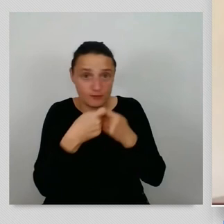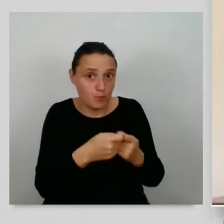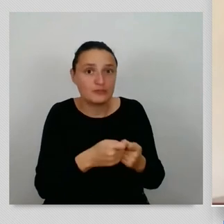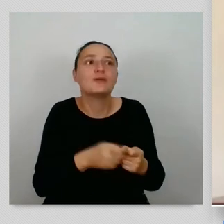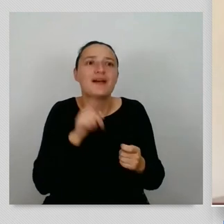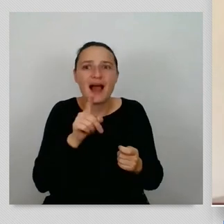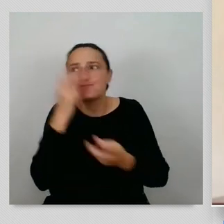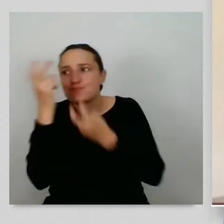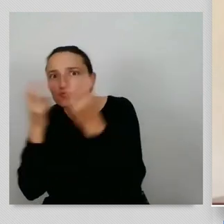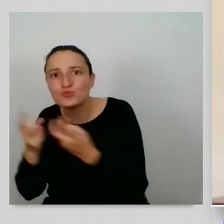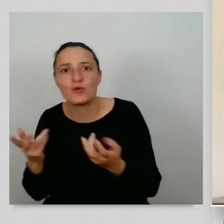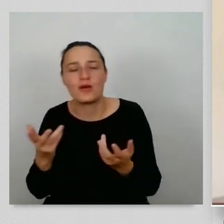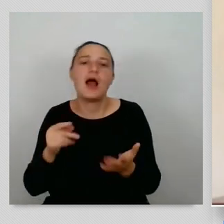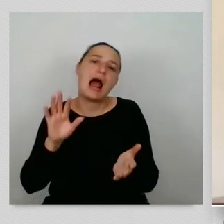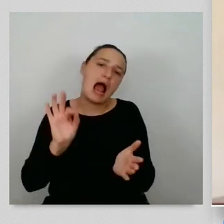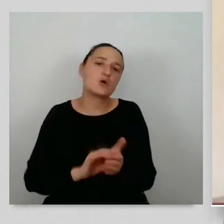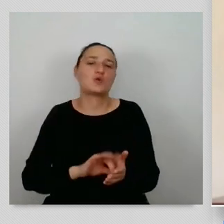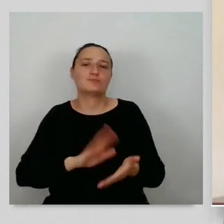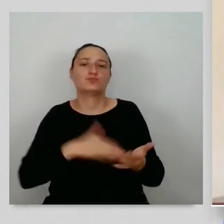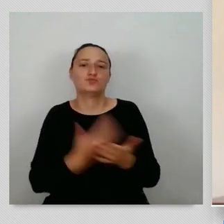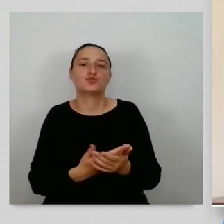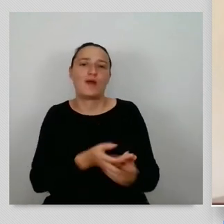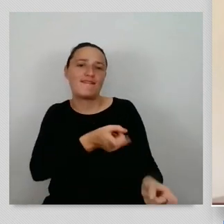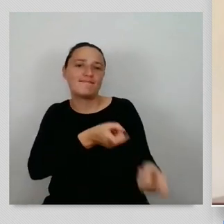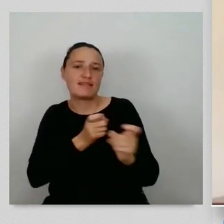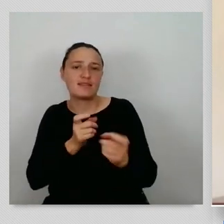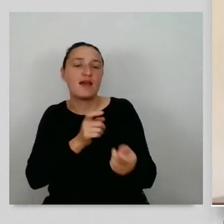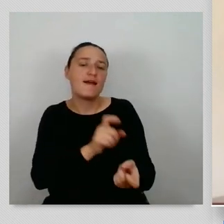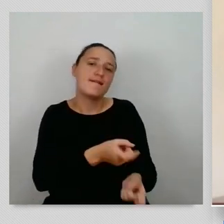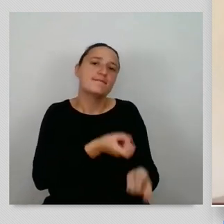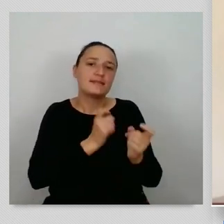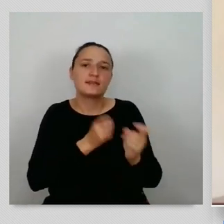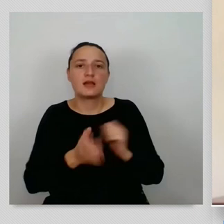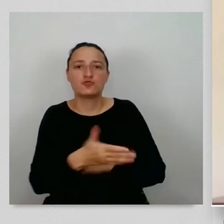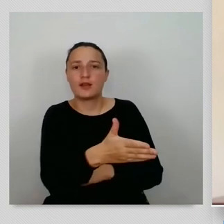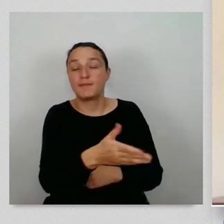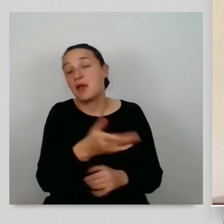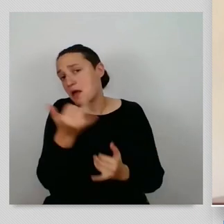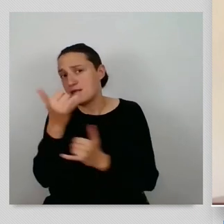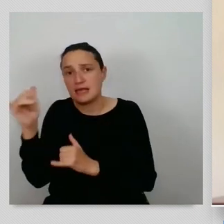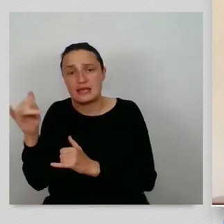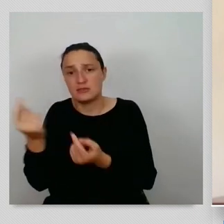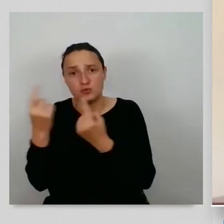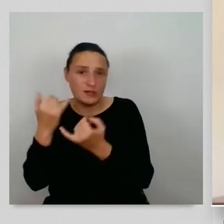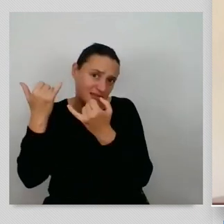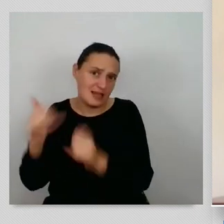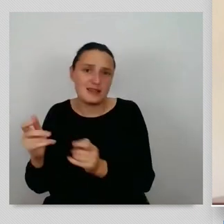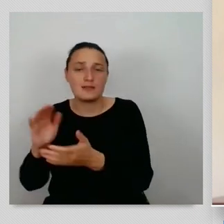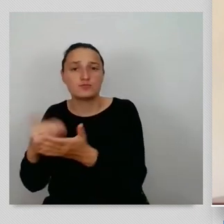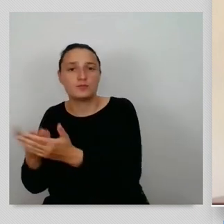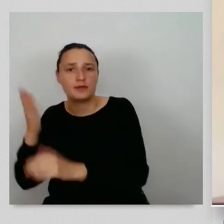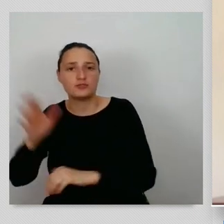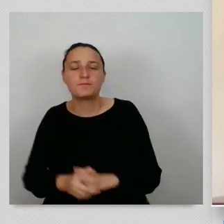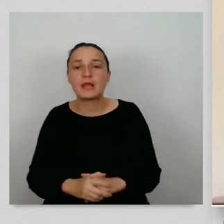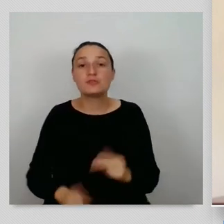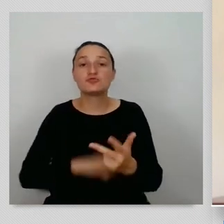Tu akurat jest przykład taki, ale na pewno w każdym przypadku może być inny. I trzecia rzecz to jest zaangażowanie